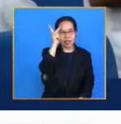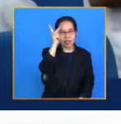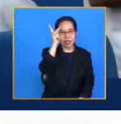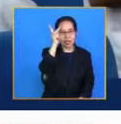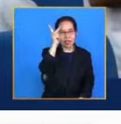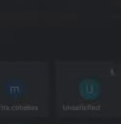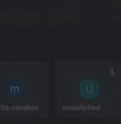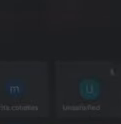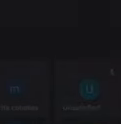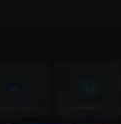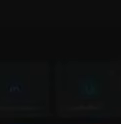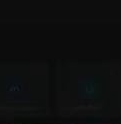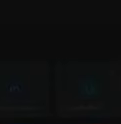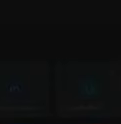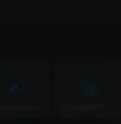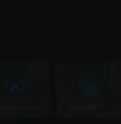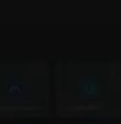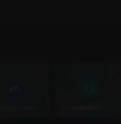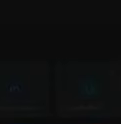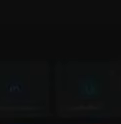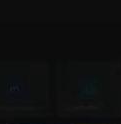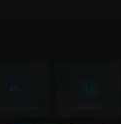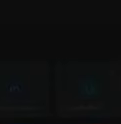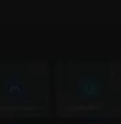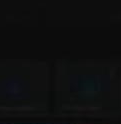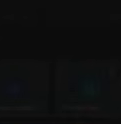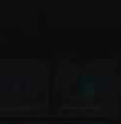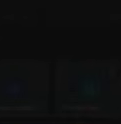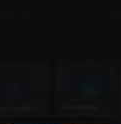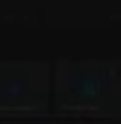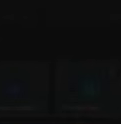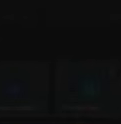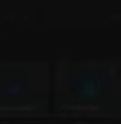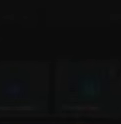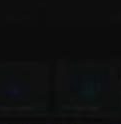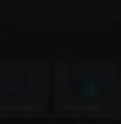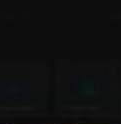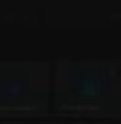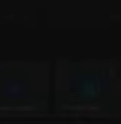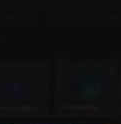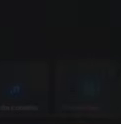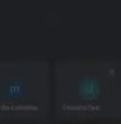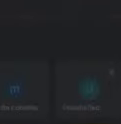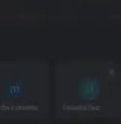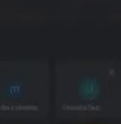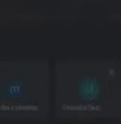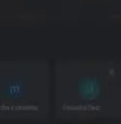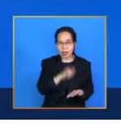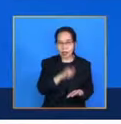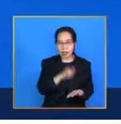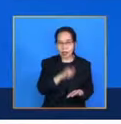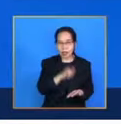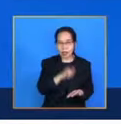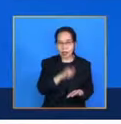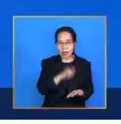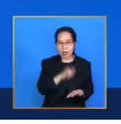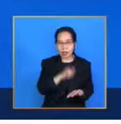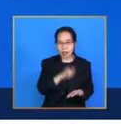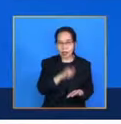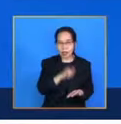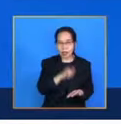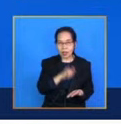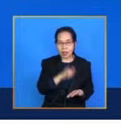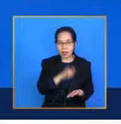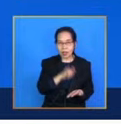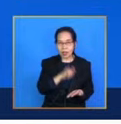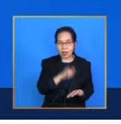Rodel? Paningin po ng tao yon o pananaw kapatid na Rodel daw. So, tri na. Bigay lugod yun sa tao. At kapag